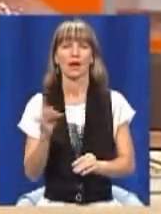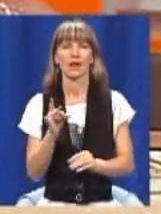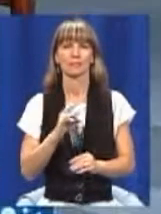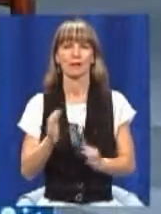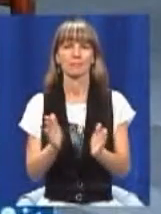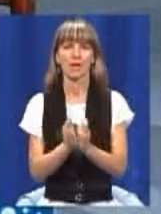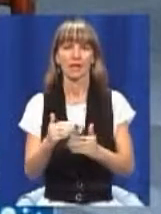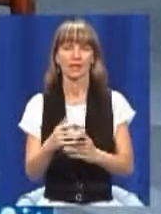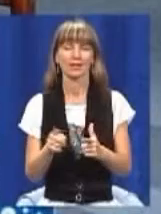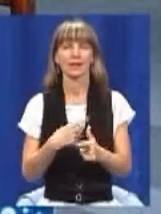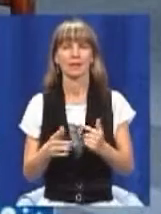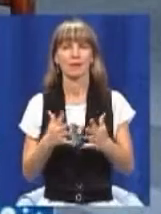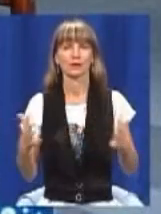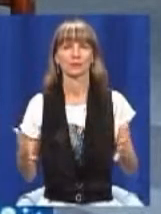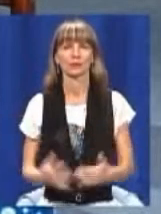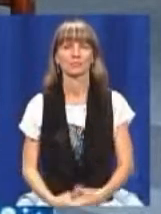чи малесенька зовсім?